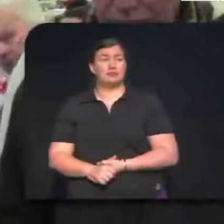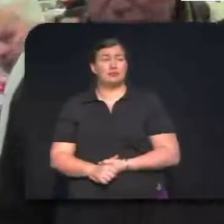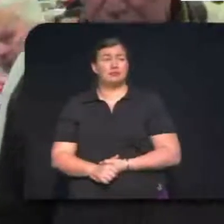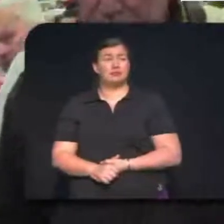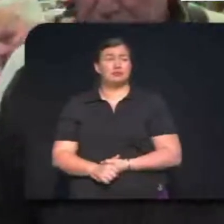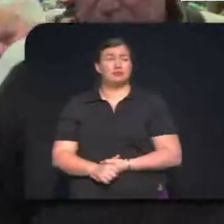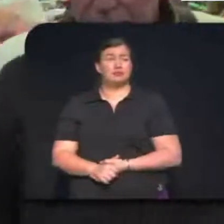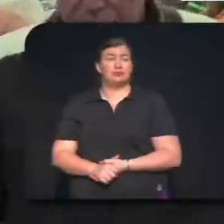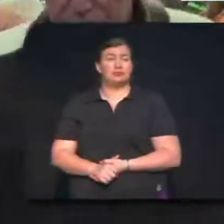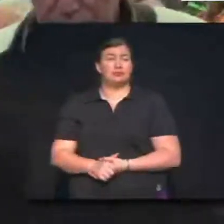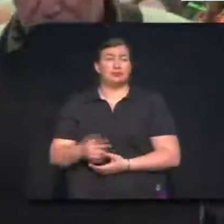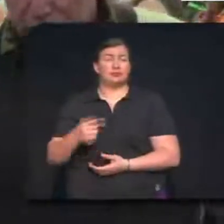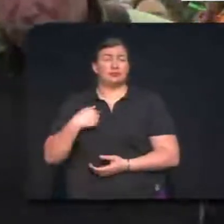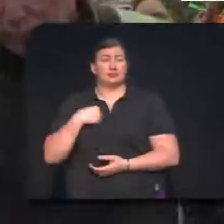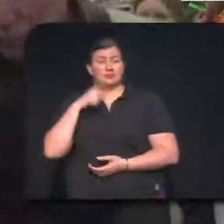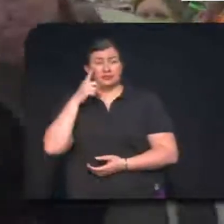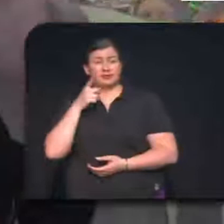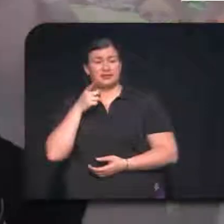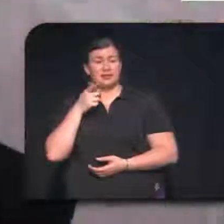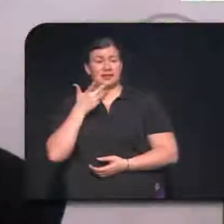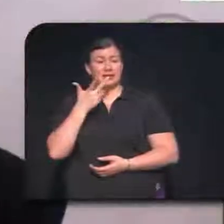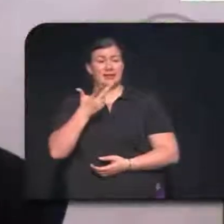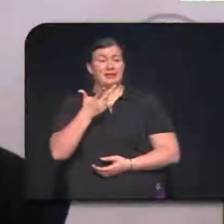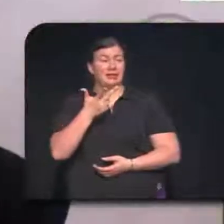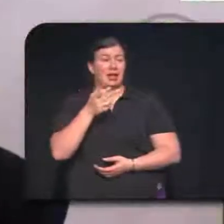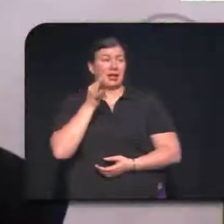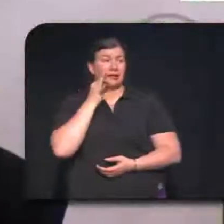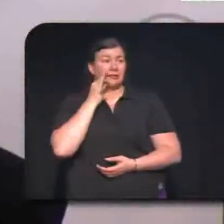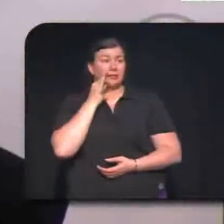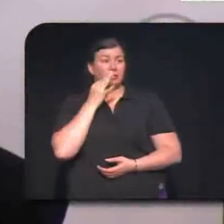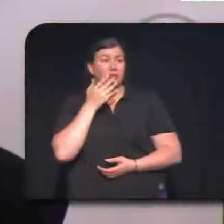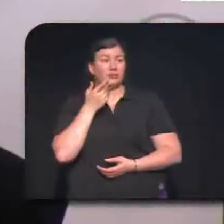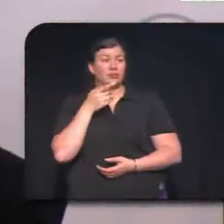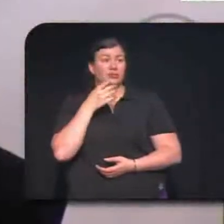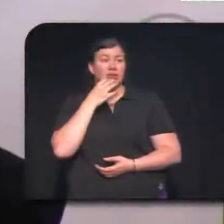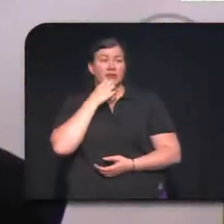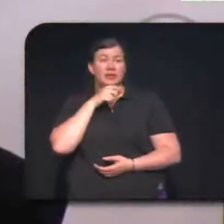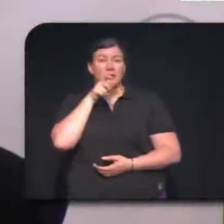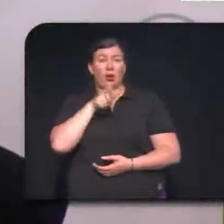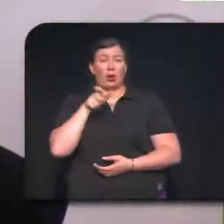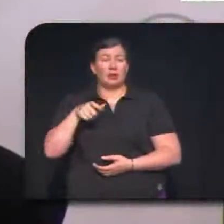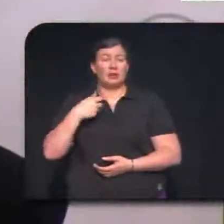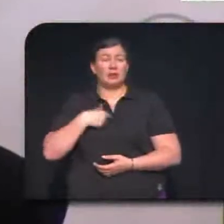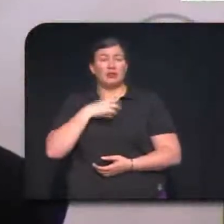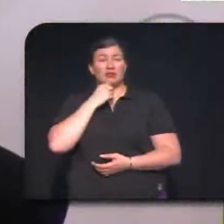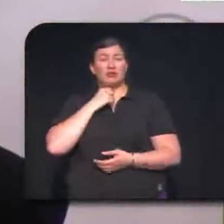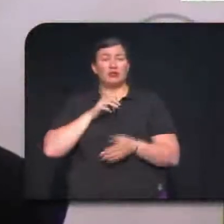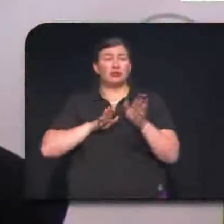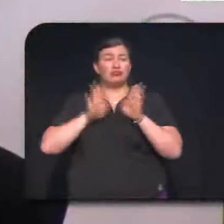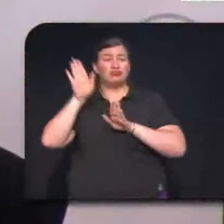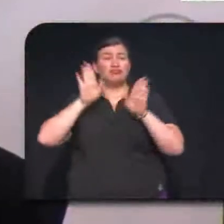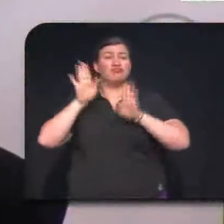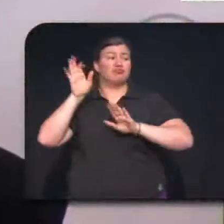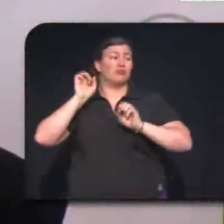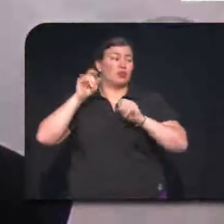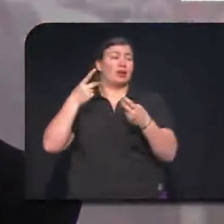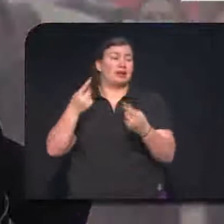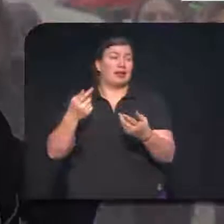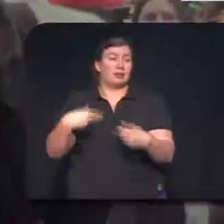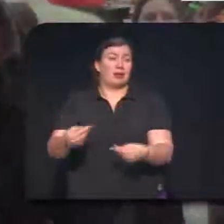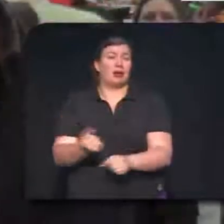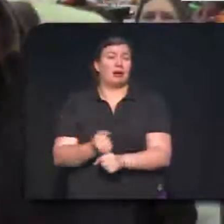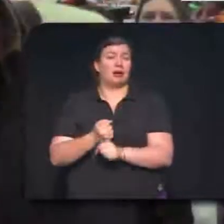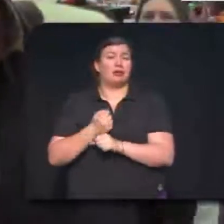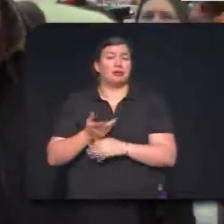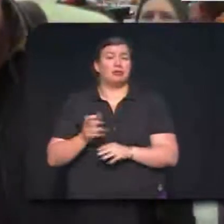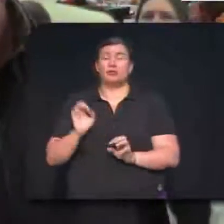also ich werde so verfahren dass du in deinen 3 Minuten sagen kannst was Du möchtest und wenn dann Leute die Karten nehmen dann machen sie das halt ich habe sie jetzt vernommen ist ja okay